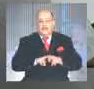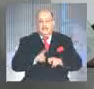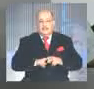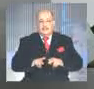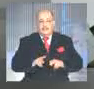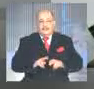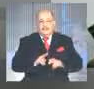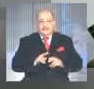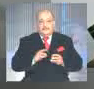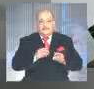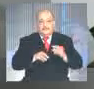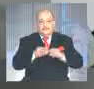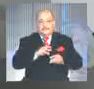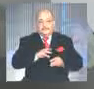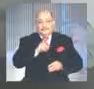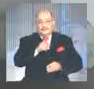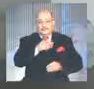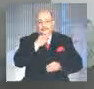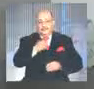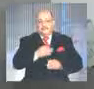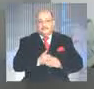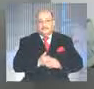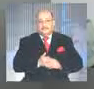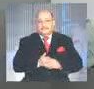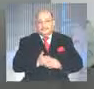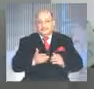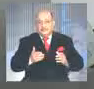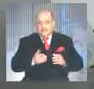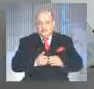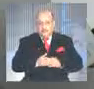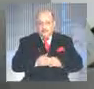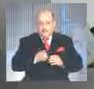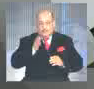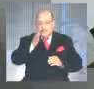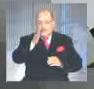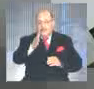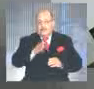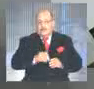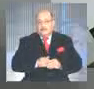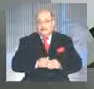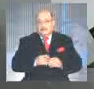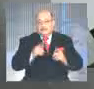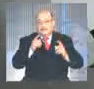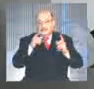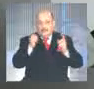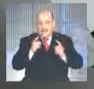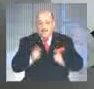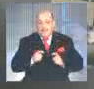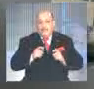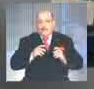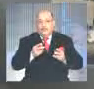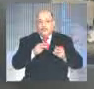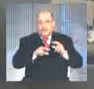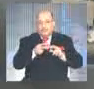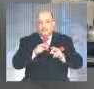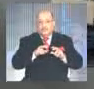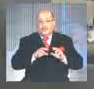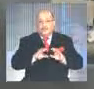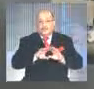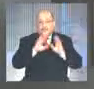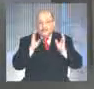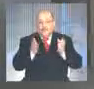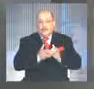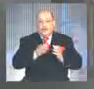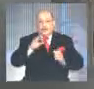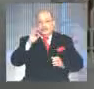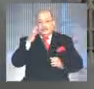بلوغة رؤية استراتيجية واستشرافية جديدة إن شاء الله نبدأ بها أفاق بلادنا. قطاع